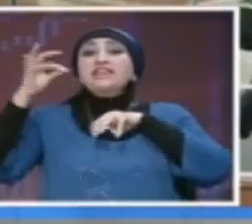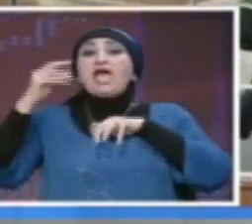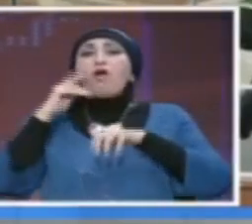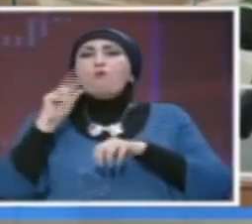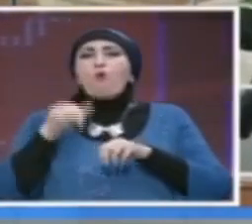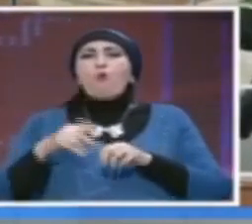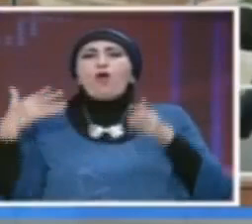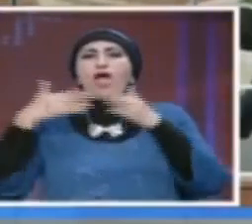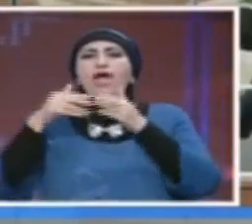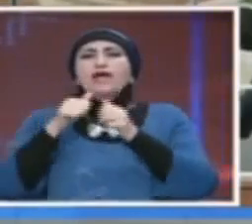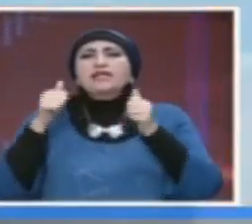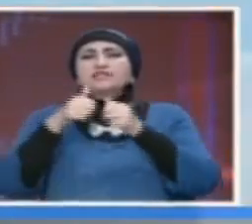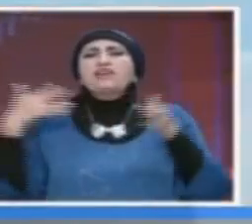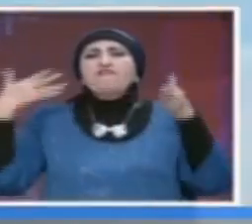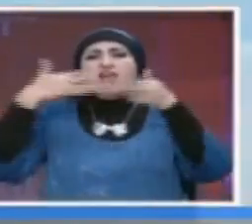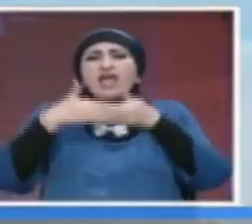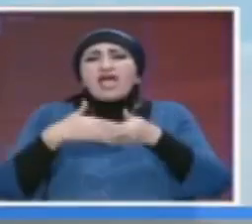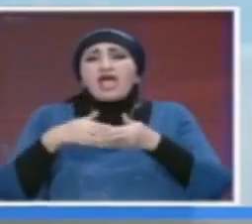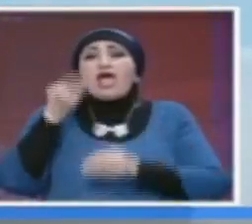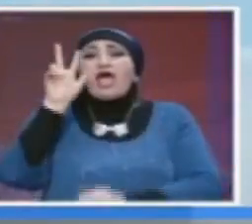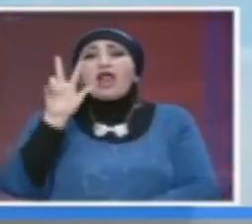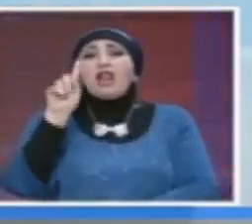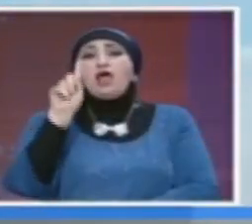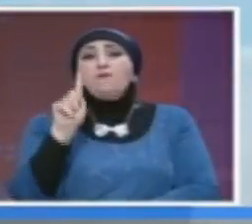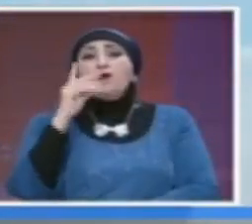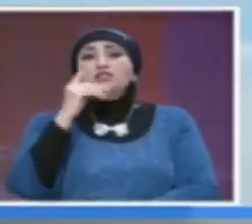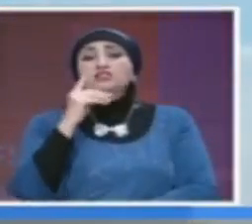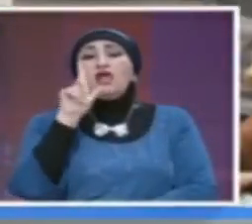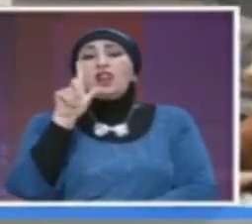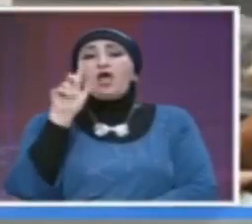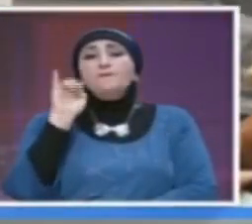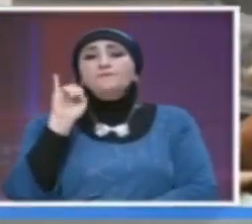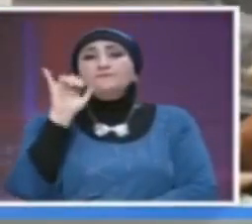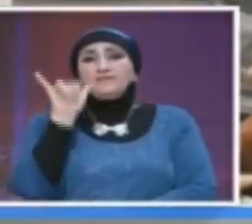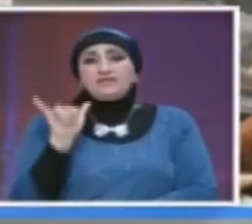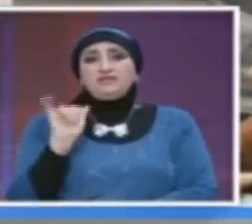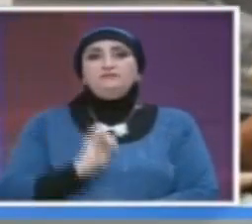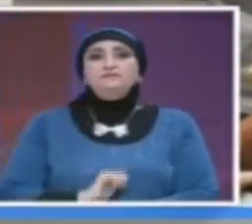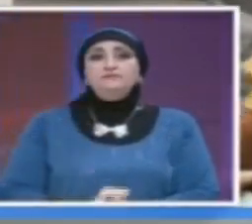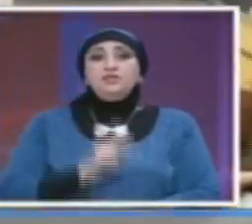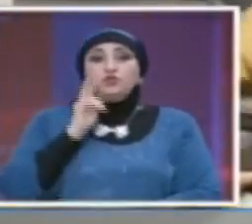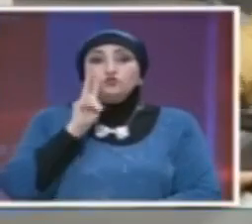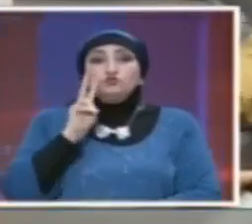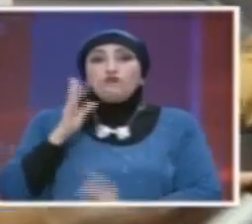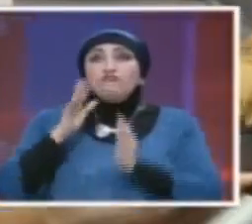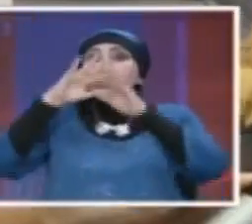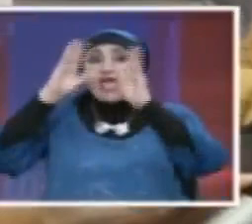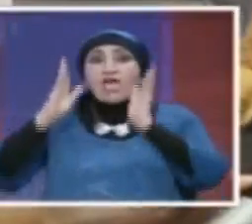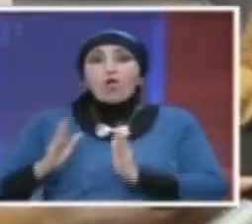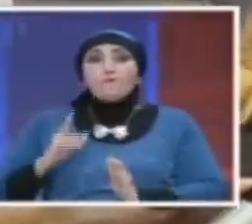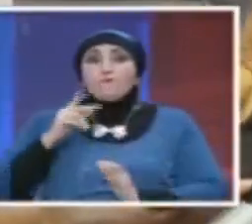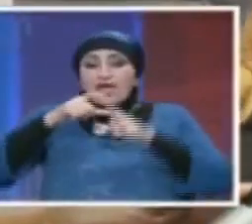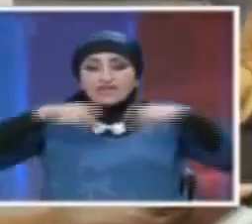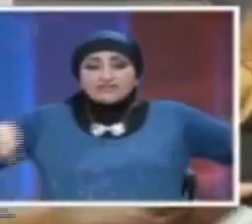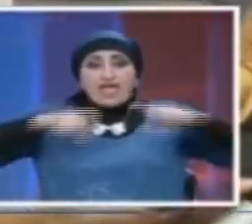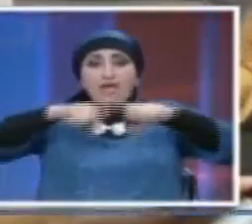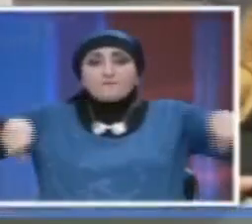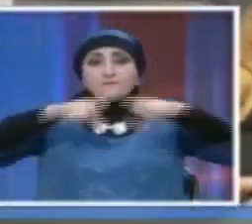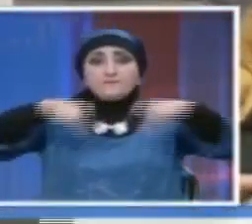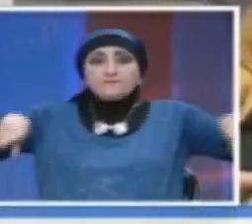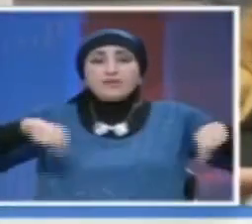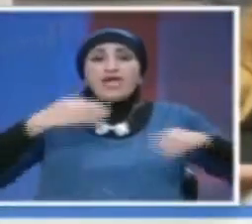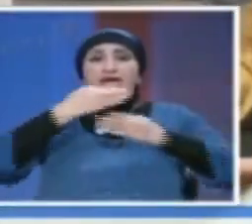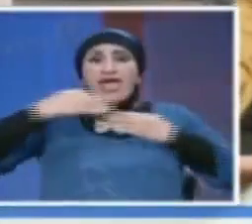جميعا الى العصر المتأخر او العصر البطلمي. اللي يميز الكشف ده الكم الهائل من التوابيت اللي عدت